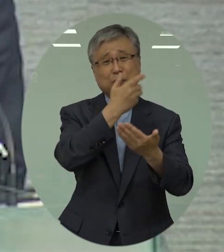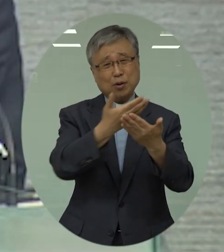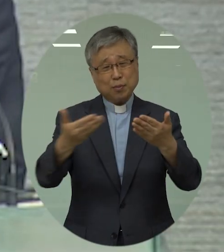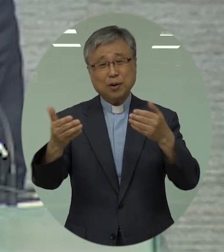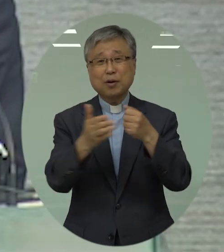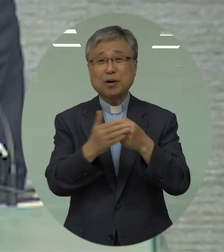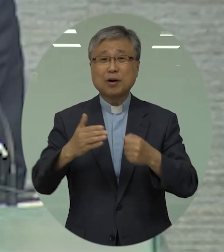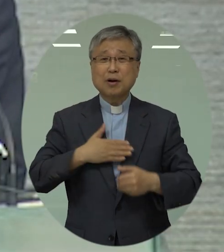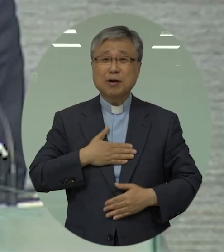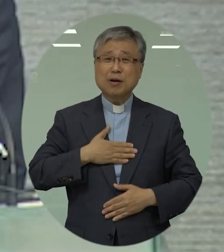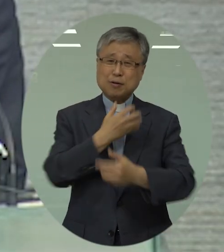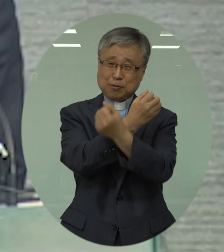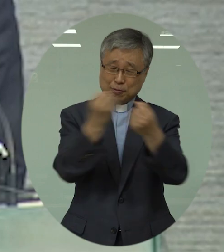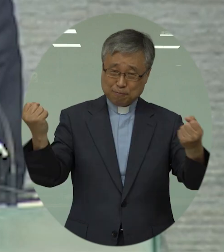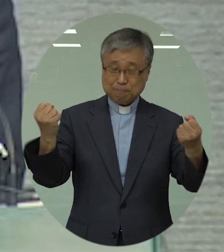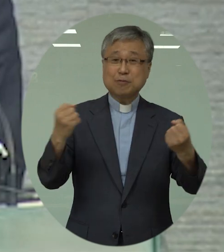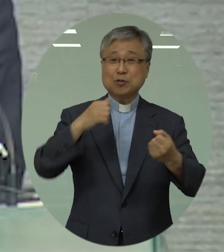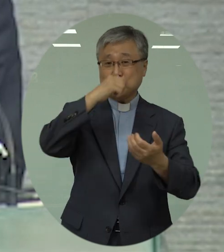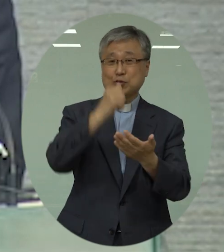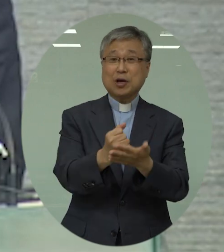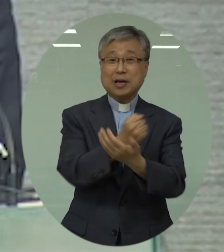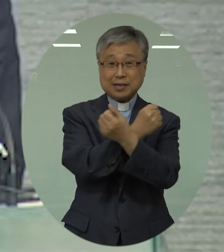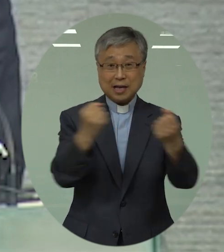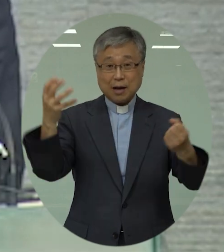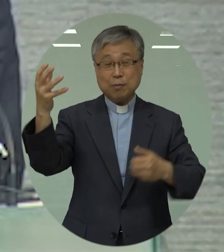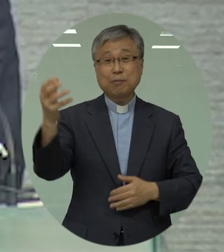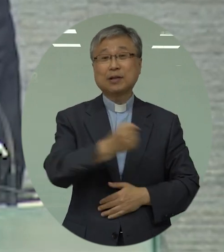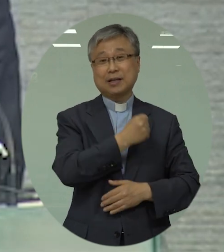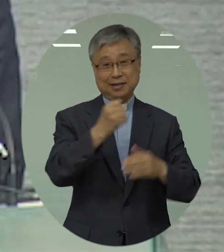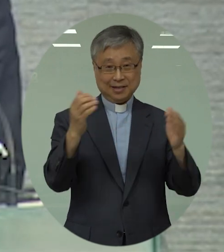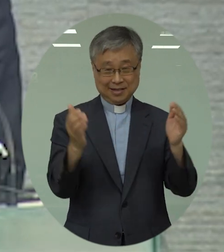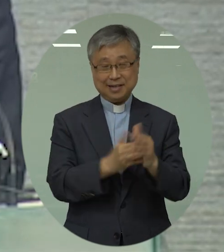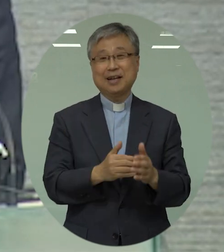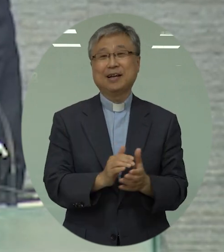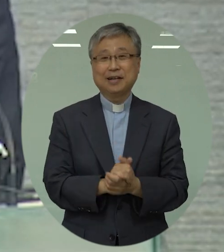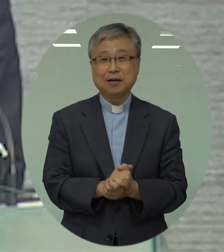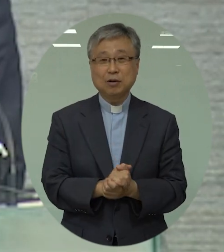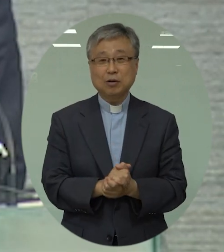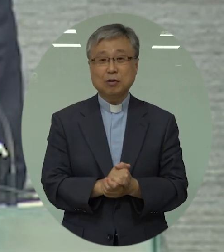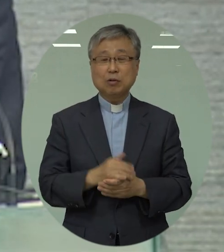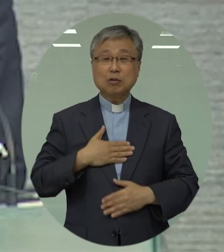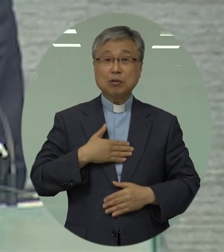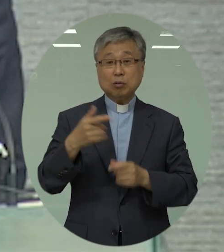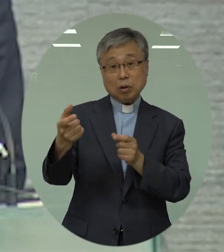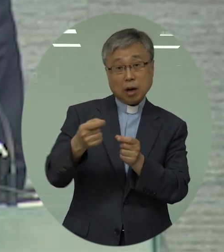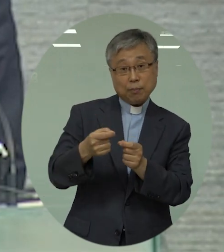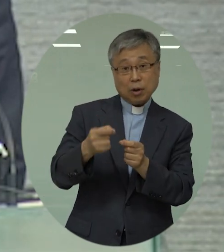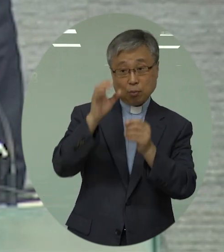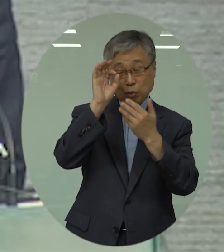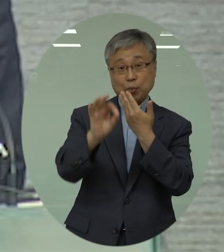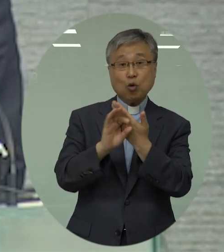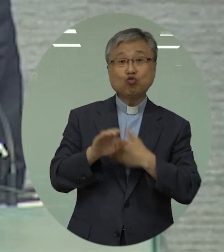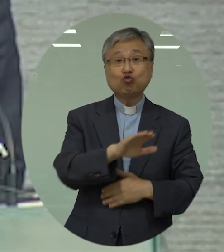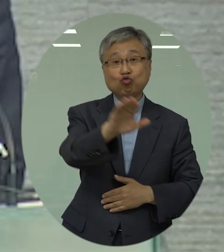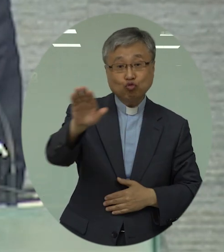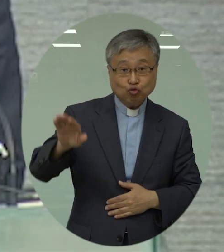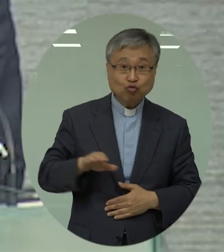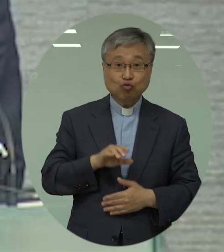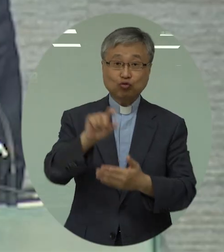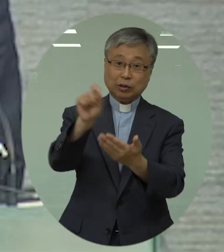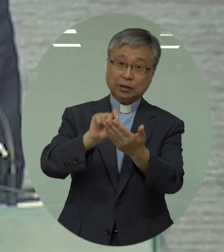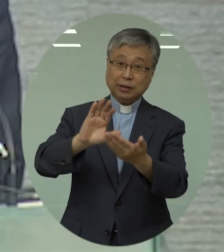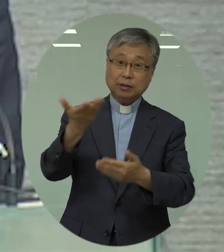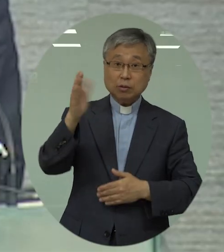말미암아 성량 곧 죄사함을 받았느니라. 그럼 그 앞에 우리가 이렇게